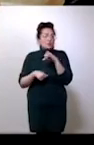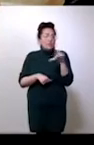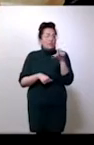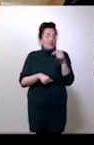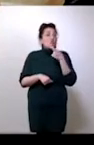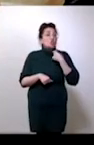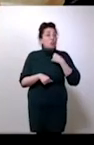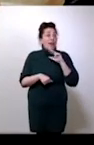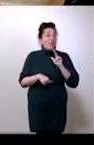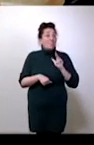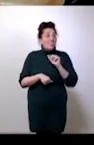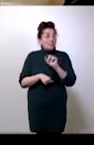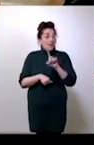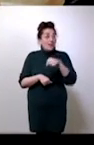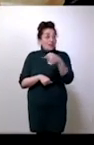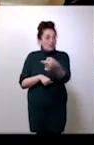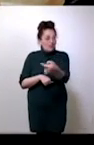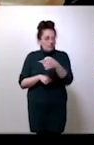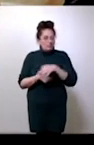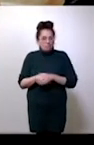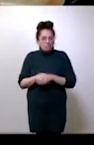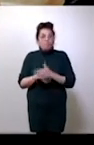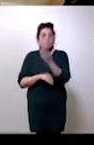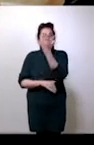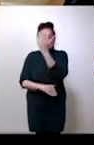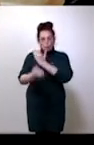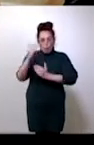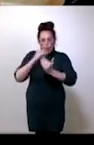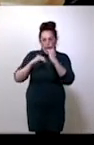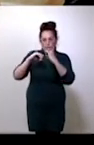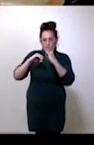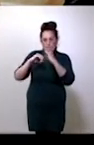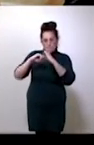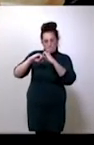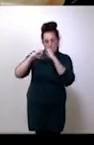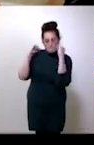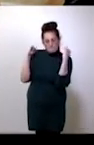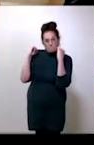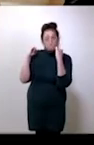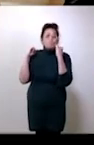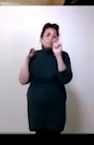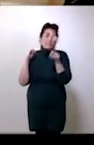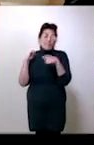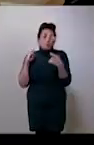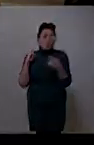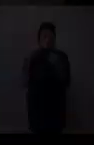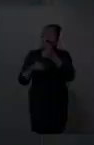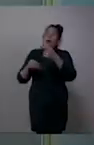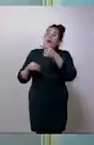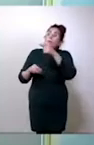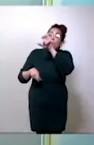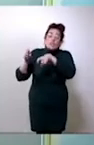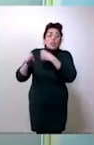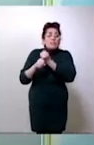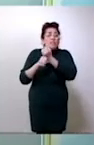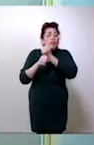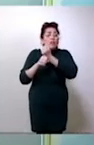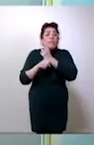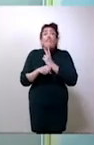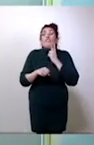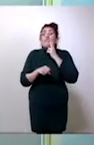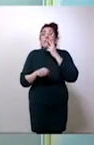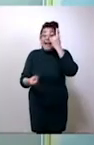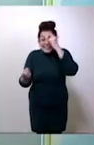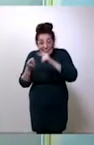avec un programme un peu aménagé et adapté aux conditions sanitaires du moment. Bien sûr qu'on est